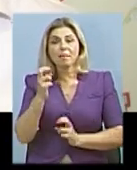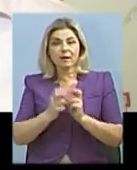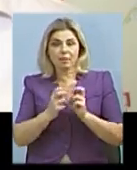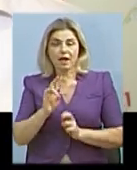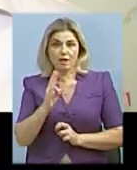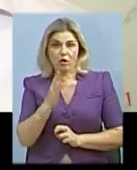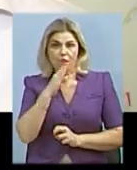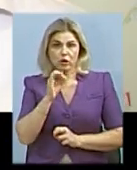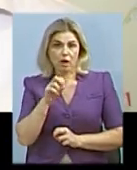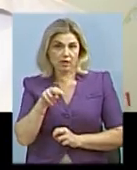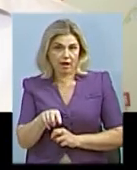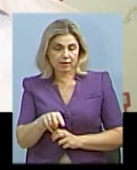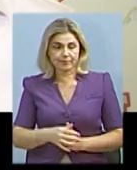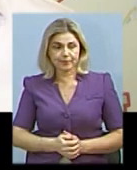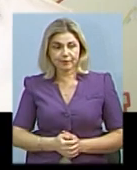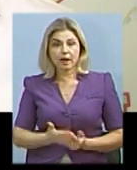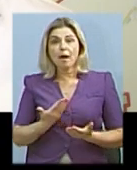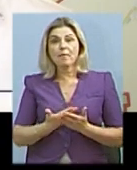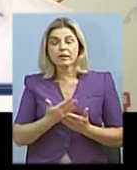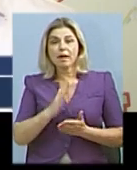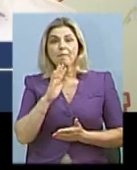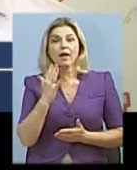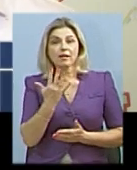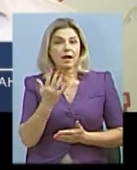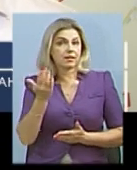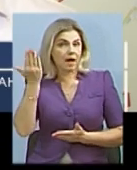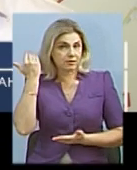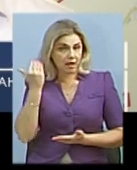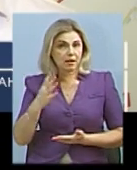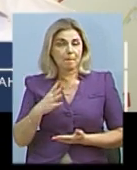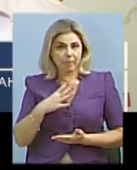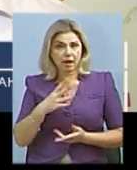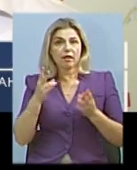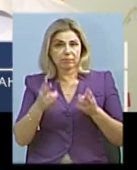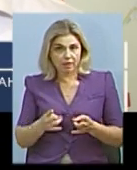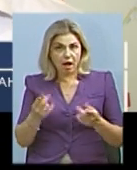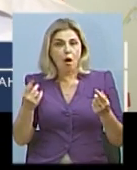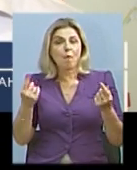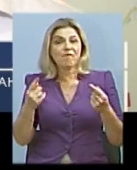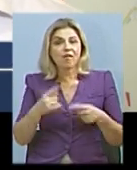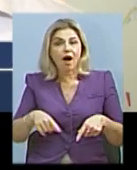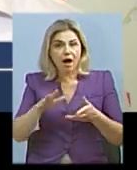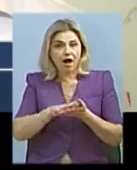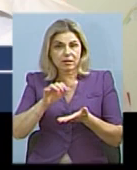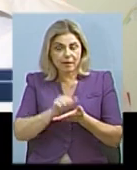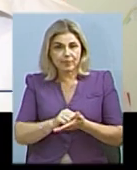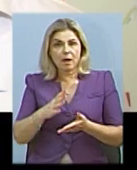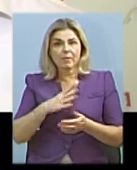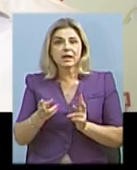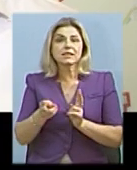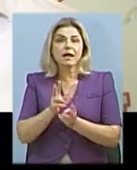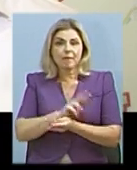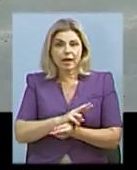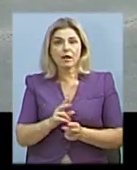«Миколаївводоканал» Борис Дуденко. Близько 5 років назад вже стався обвал на цьому колекторі, було замінено ділянку близько